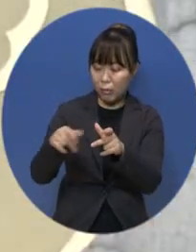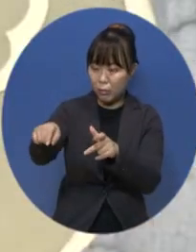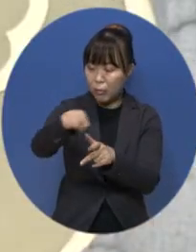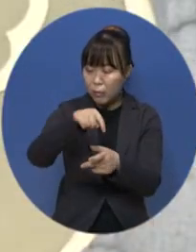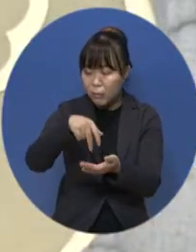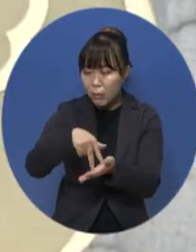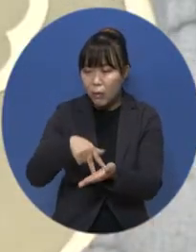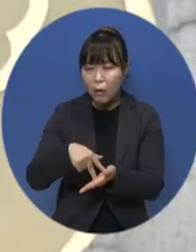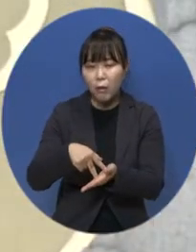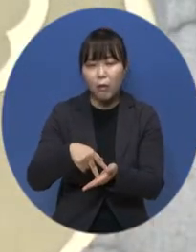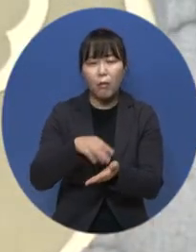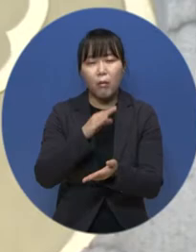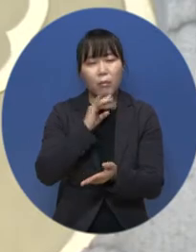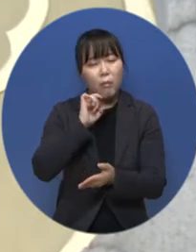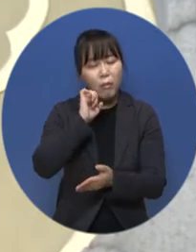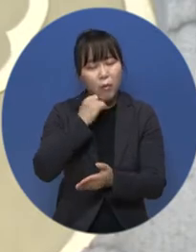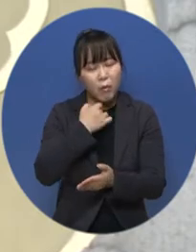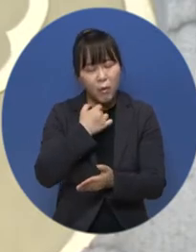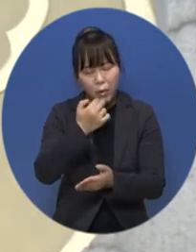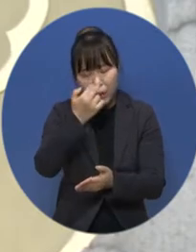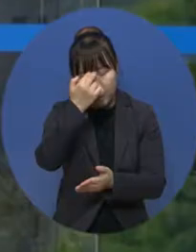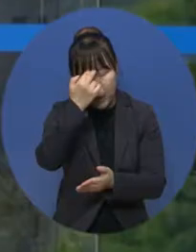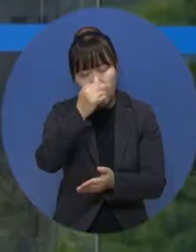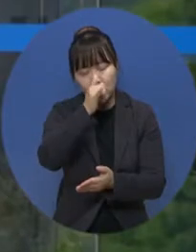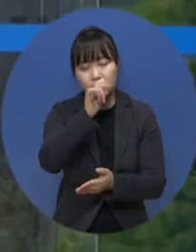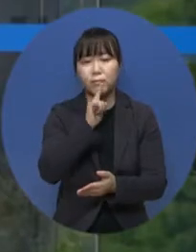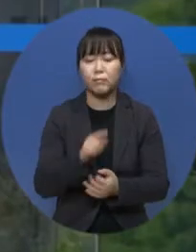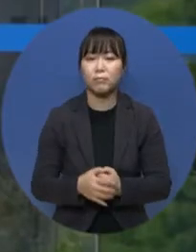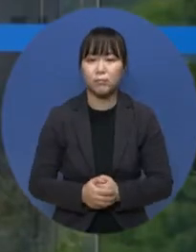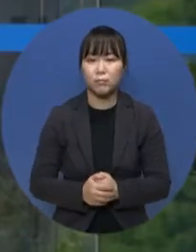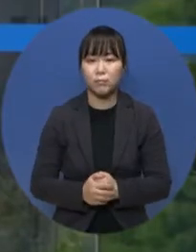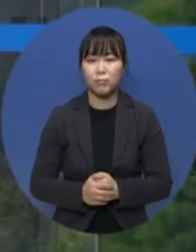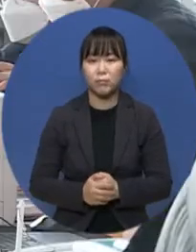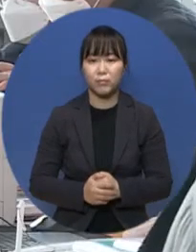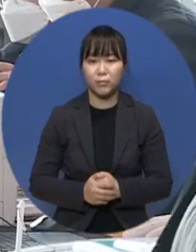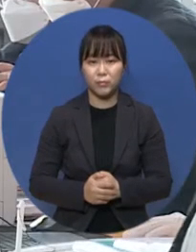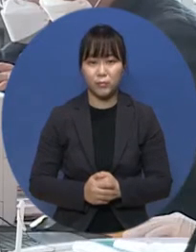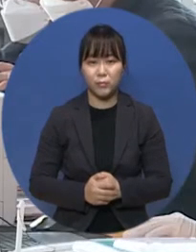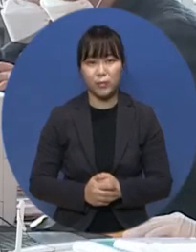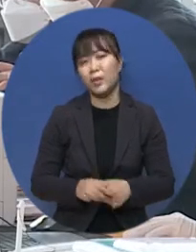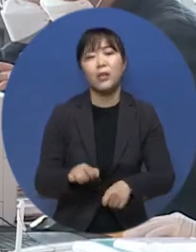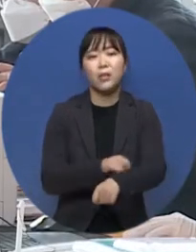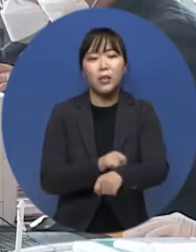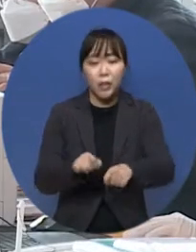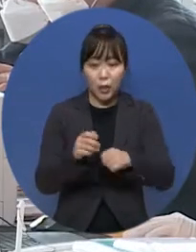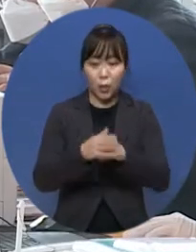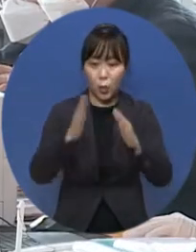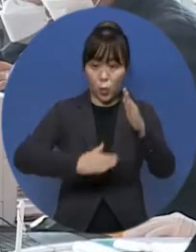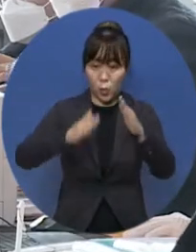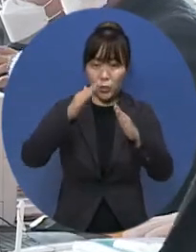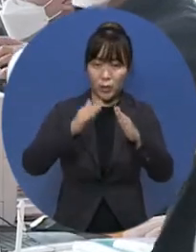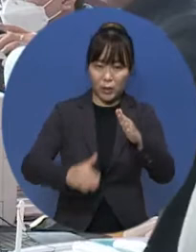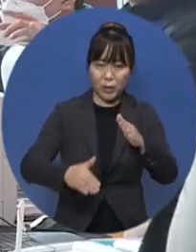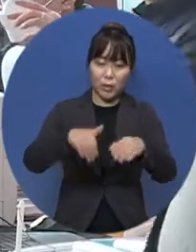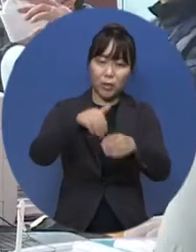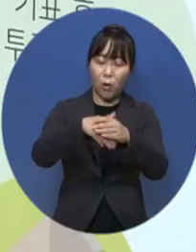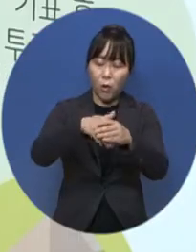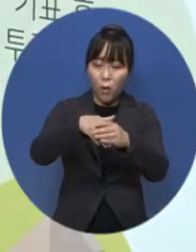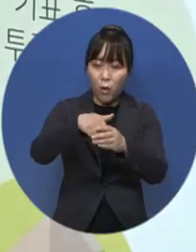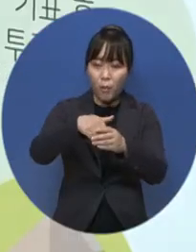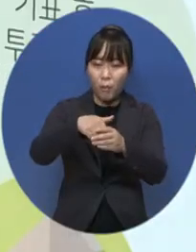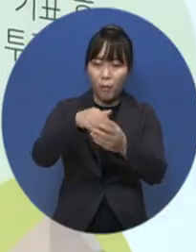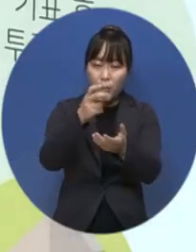당사자들은 많은 어려움에 부딪힌 것으로 나타났습니다. 특히 공직선거법 내의 점자